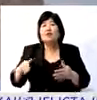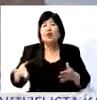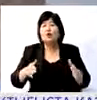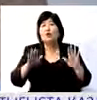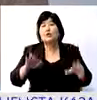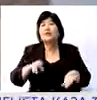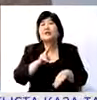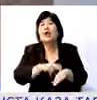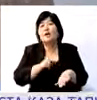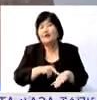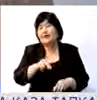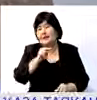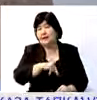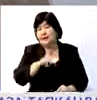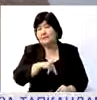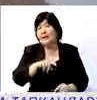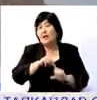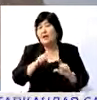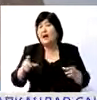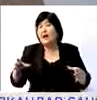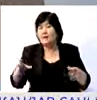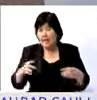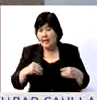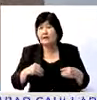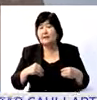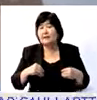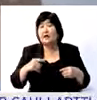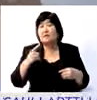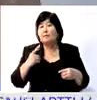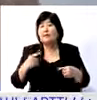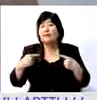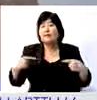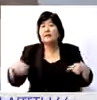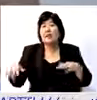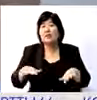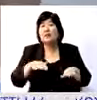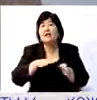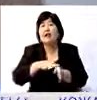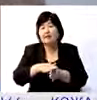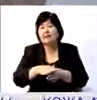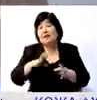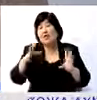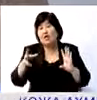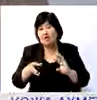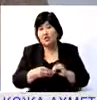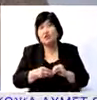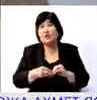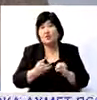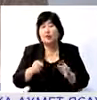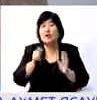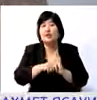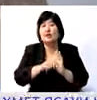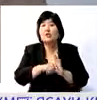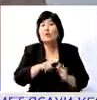полиция қызметі мекемелерімен бірлесіп бір қатар шаралар атқарылды. Нәтижесінде енді тексеру